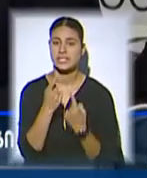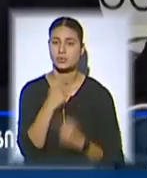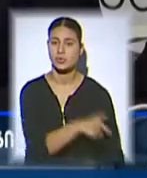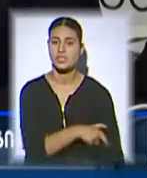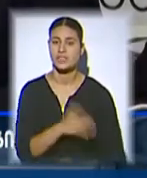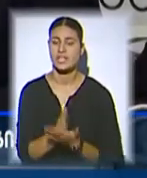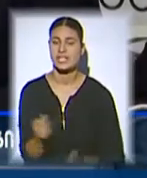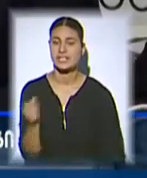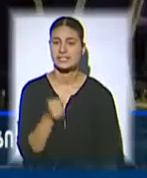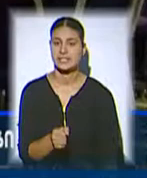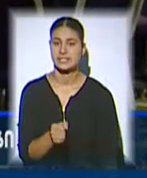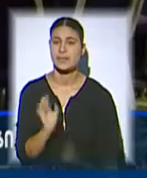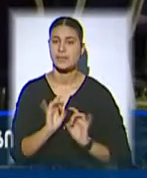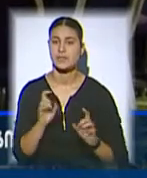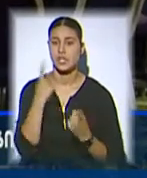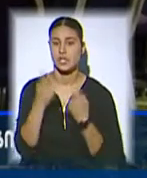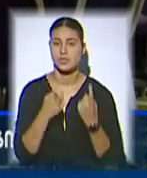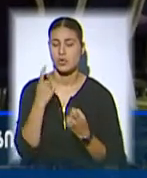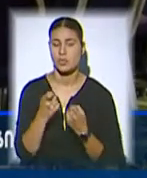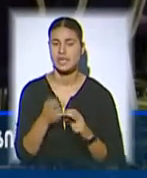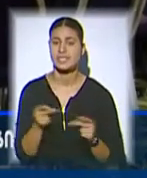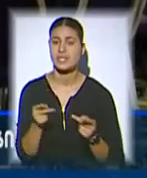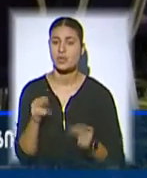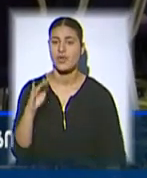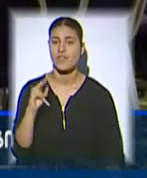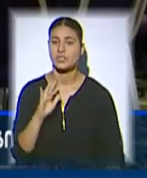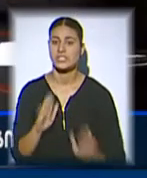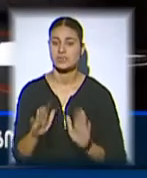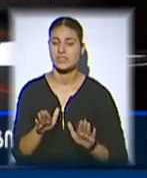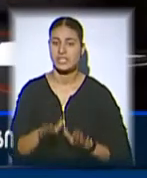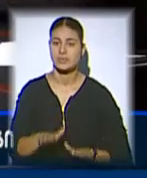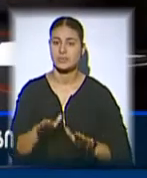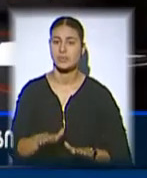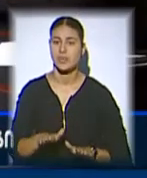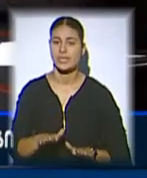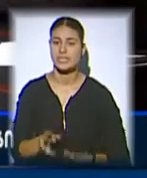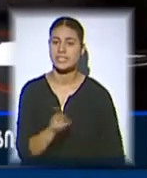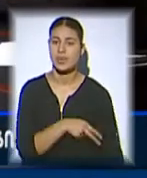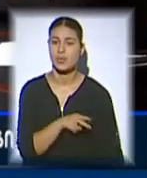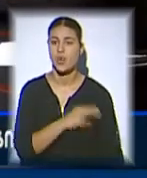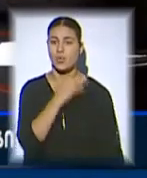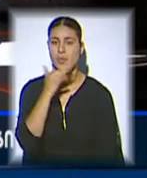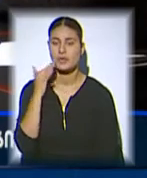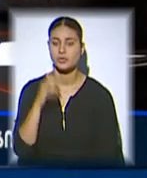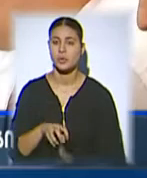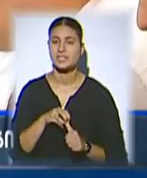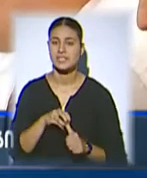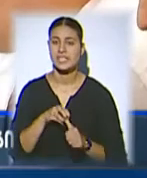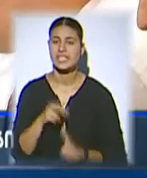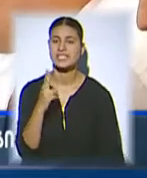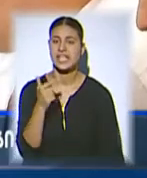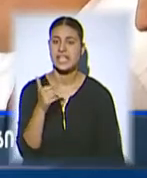წევრად არის წარდგენილი. მედიაში გავრცელებული ინფორმაციით საპარტნიორო ფონდის ხელმძღვანელის თანამდებობაზე საპარლამენტო უმრავლესობის ლიდერის